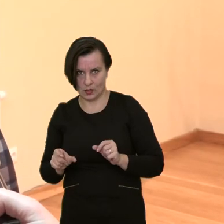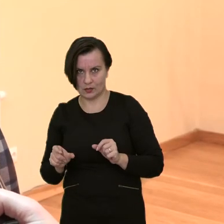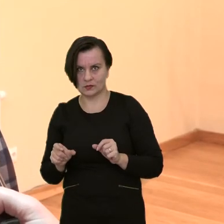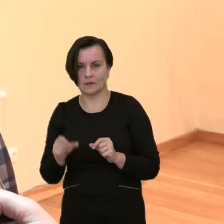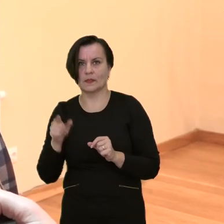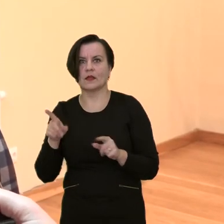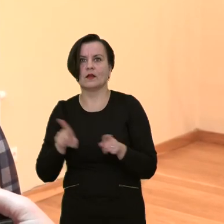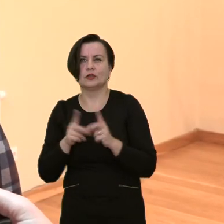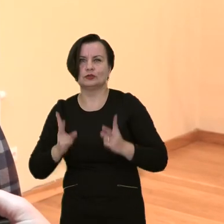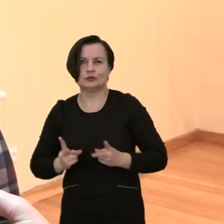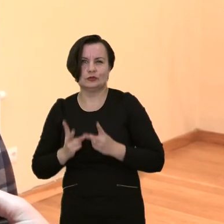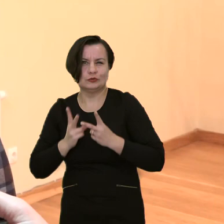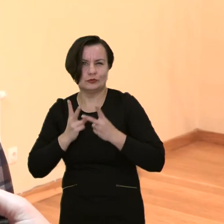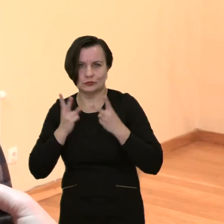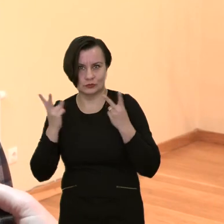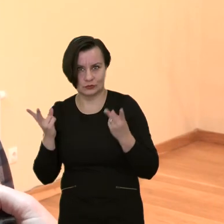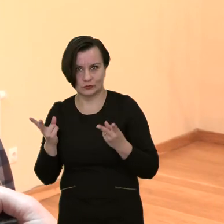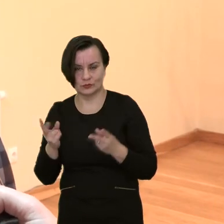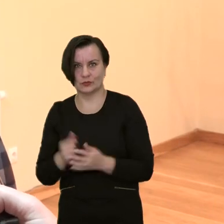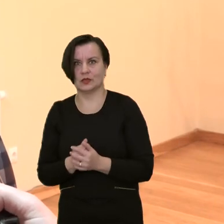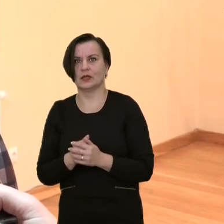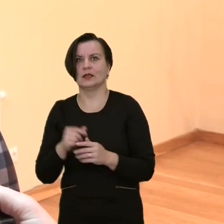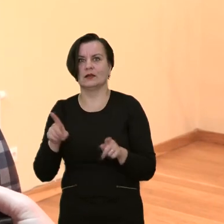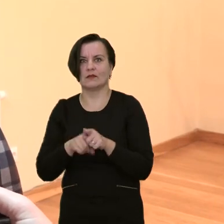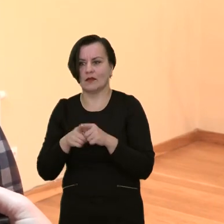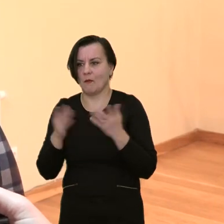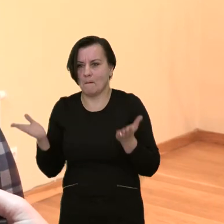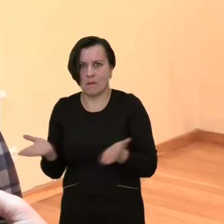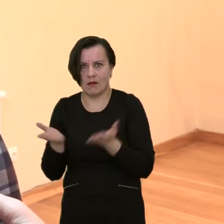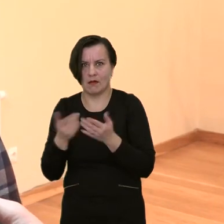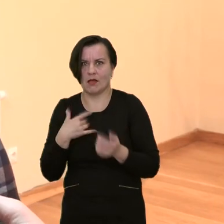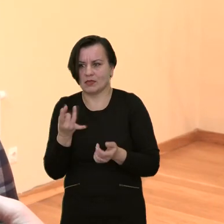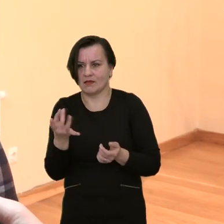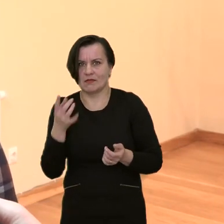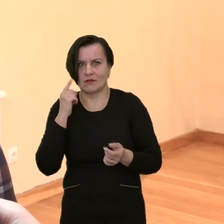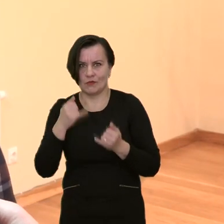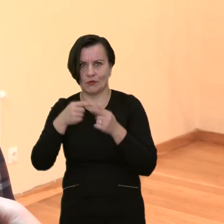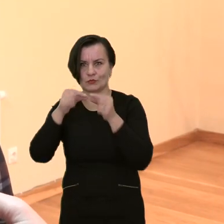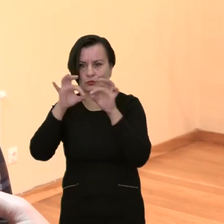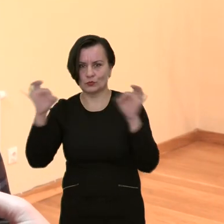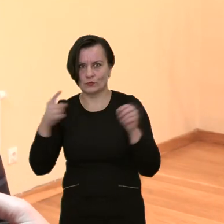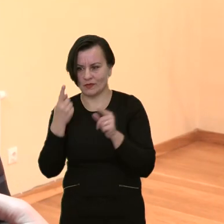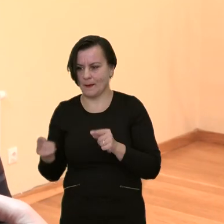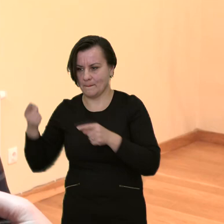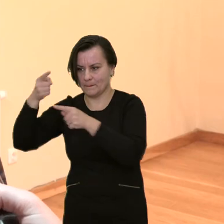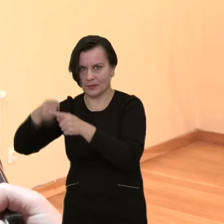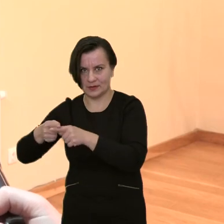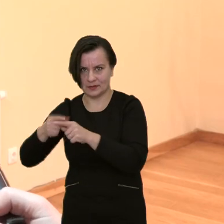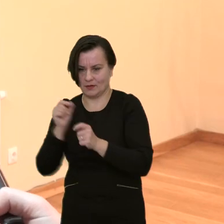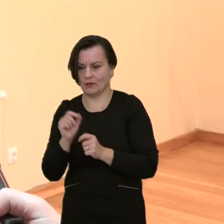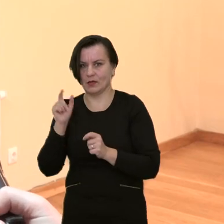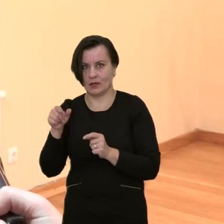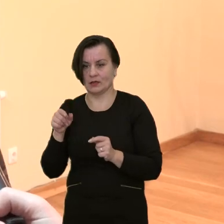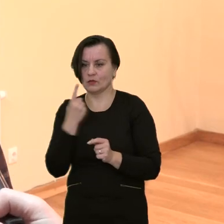jau juostelę, labai didelis džiaugsmas ir tokia paskata, aš dar noriu vieno